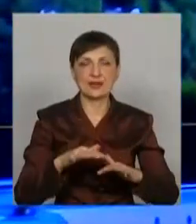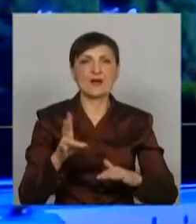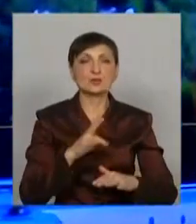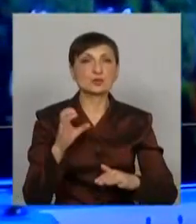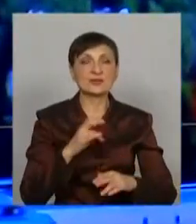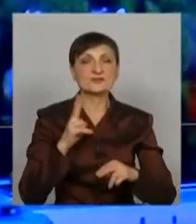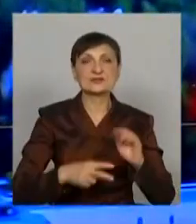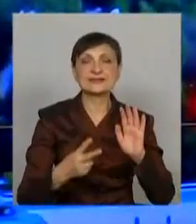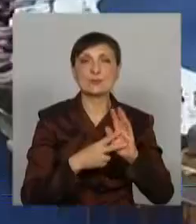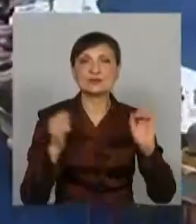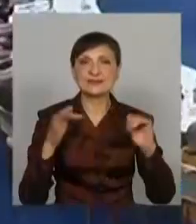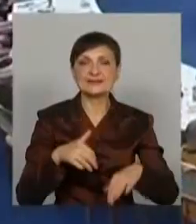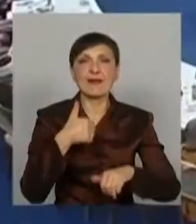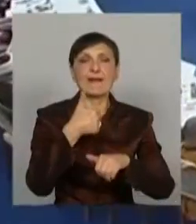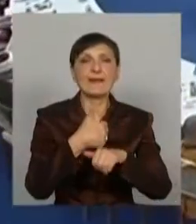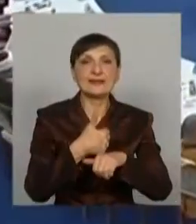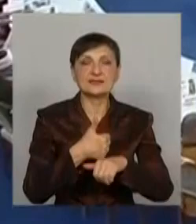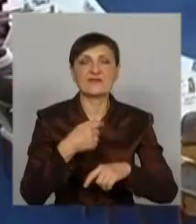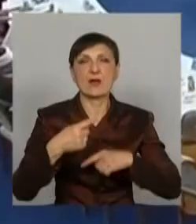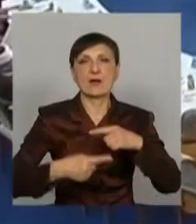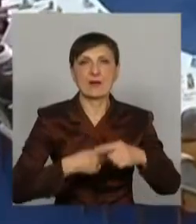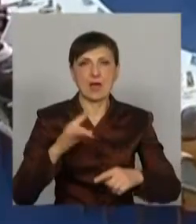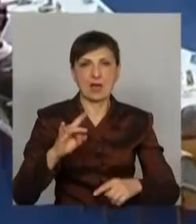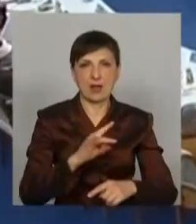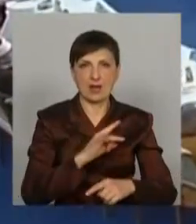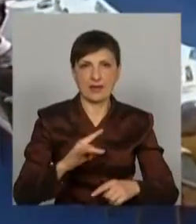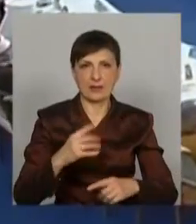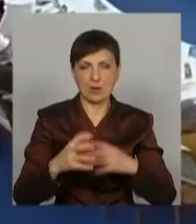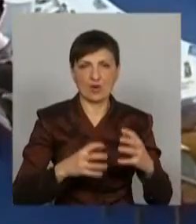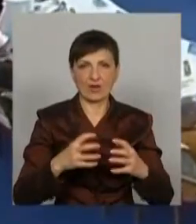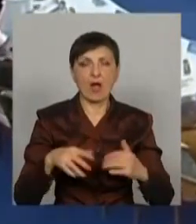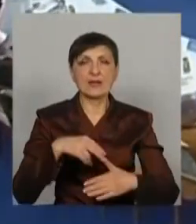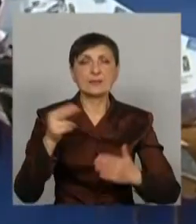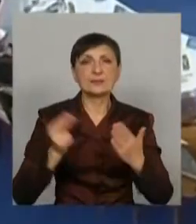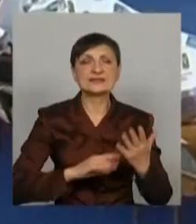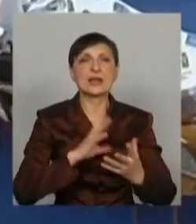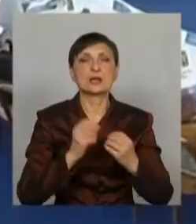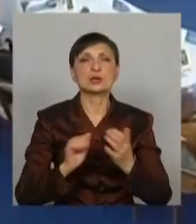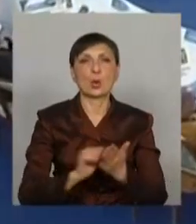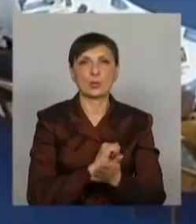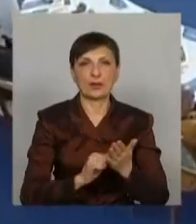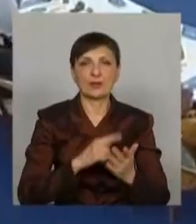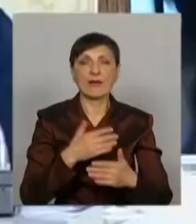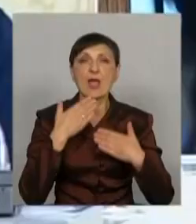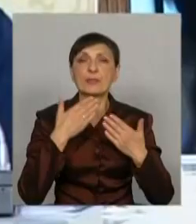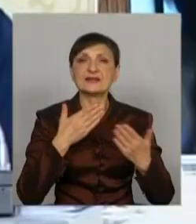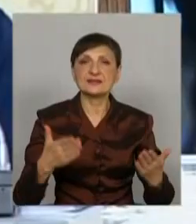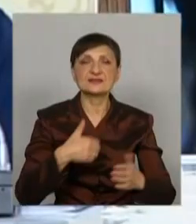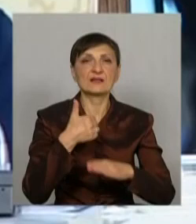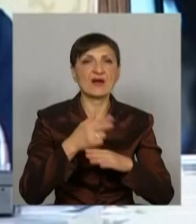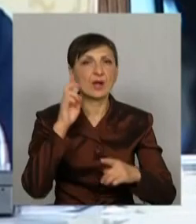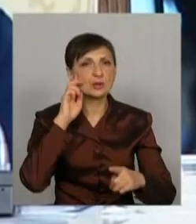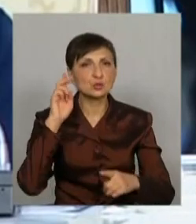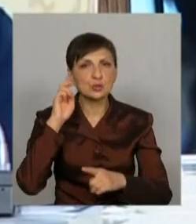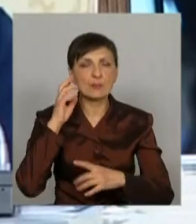седьмой съезд лидеров мировых и традиционных религий его участники подписали итоговую декларацию вне они обратились главам правительстве